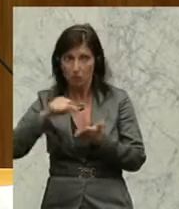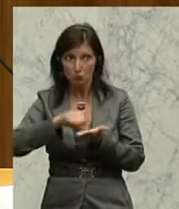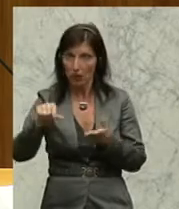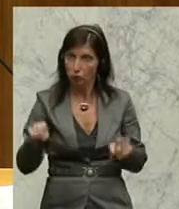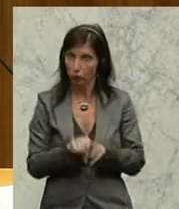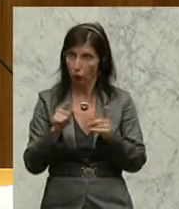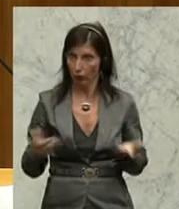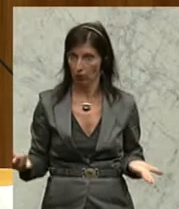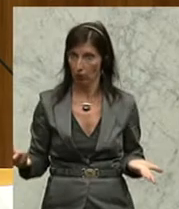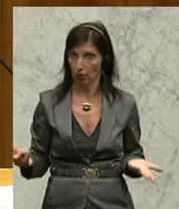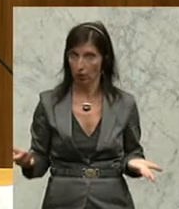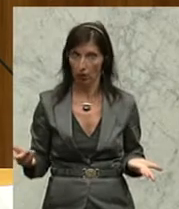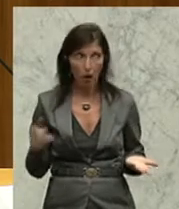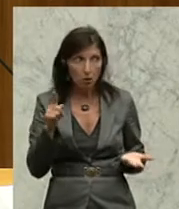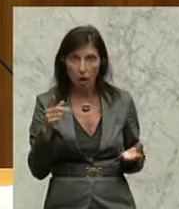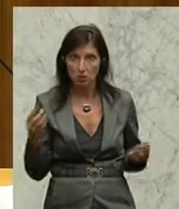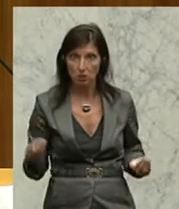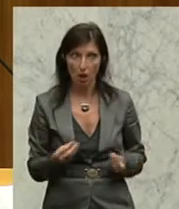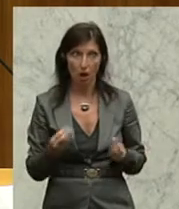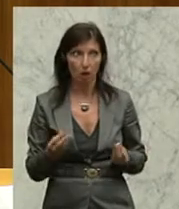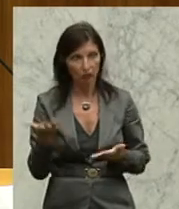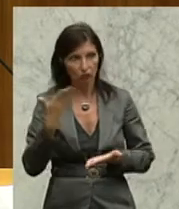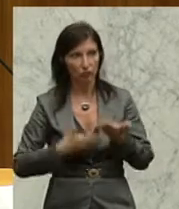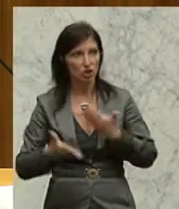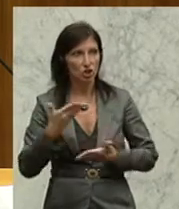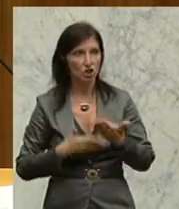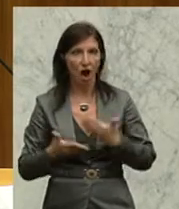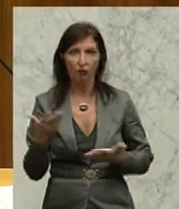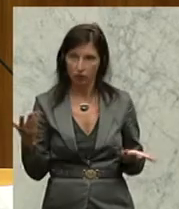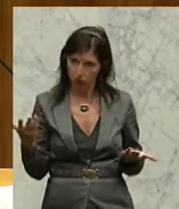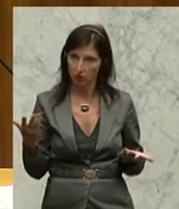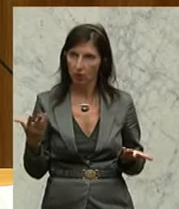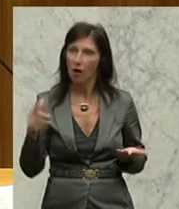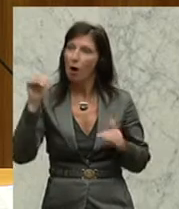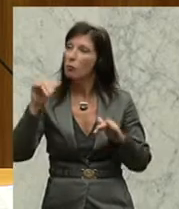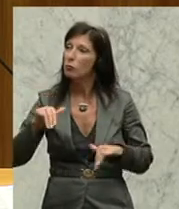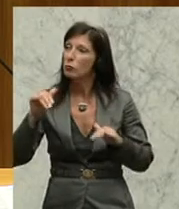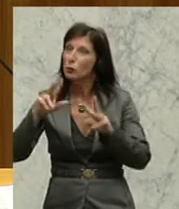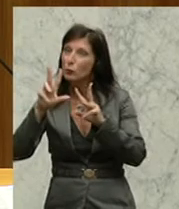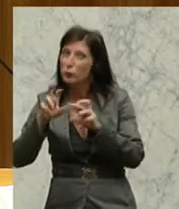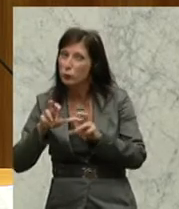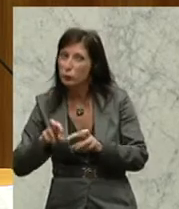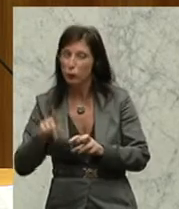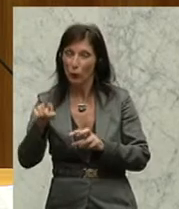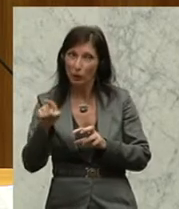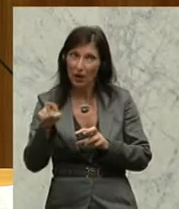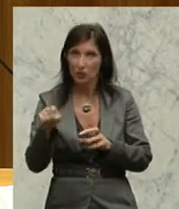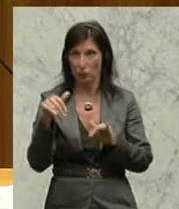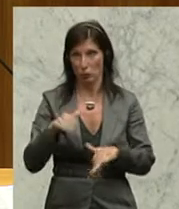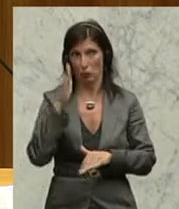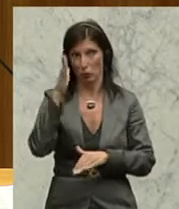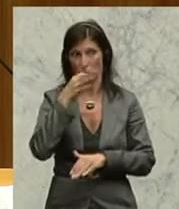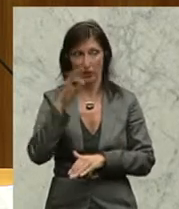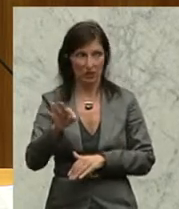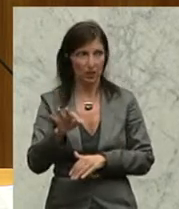das sind wir dinge wo man in der wirtschaft auf die wurzeln gehen muss um das abzustellen und daher